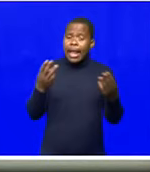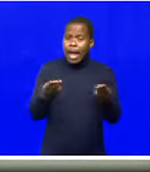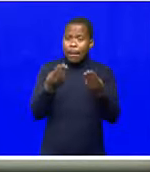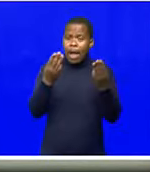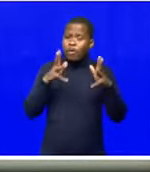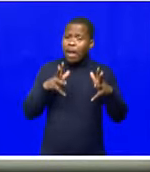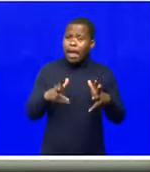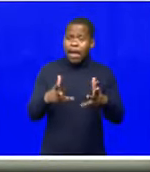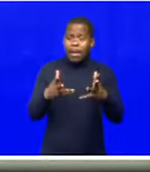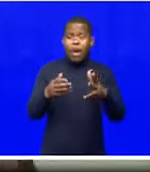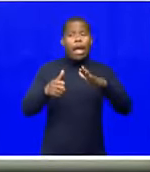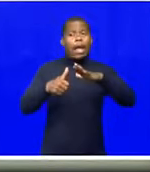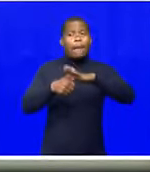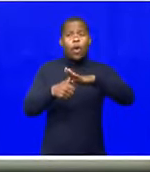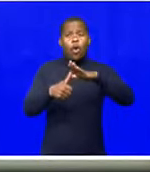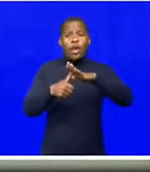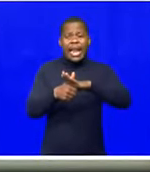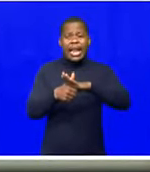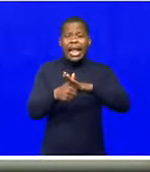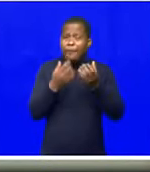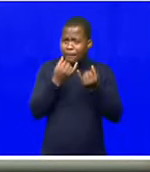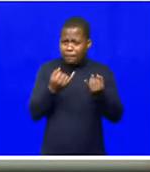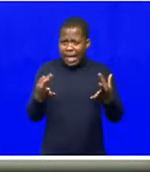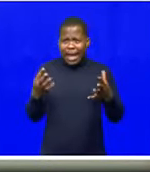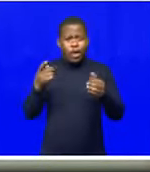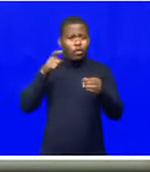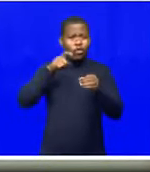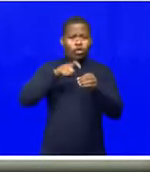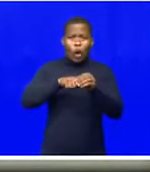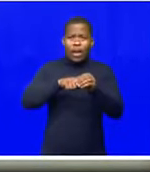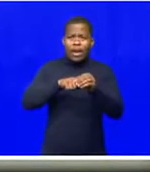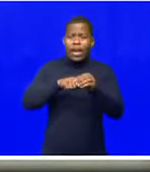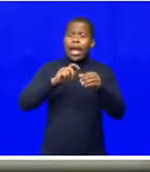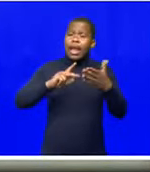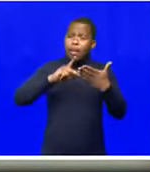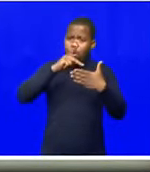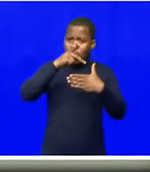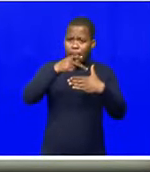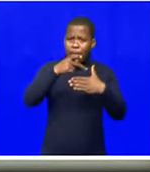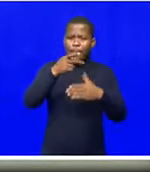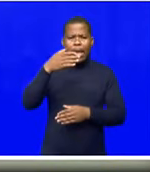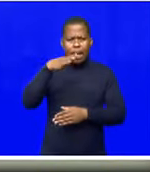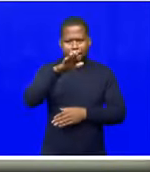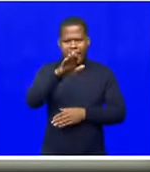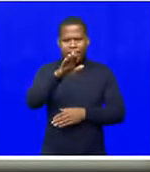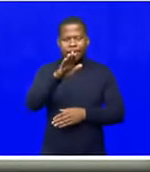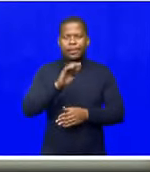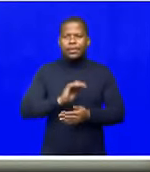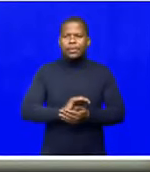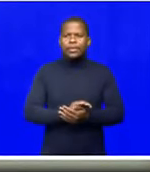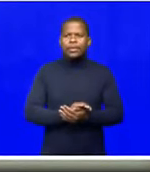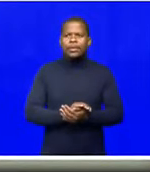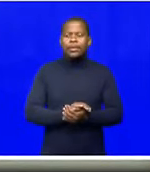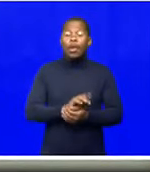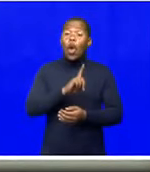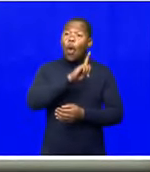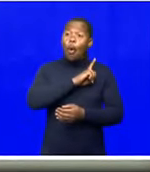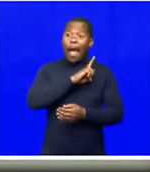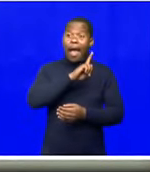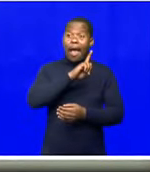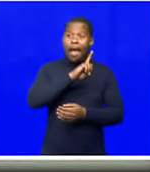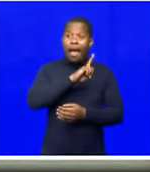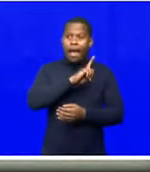CEO tikhule le nombolo talaba labangenela lo hlelo. Siyakudzinga lokho kakhulu ngoba